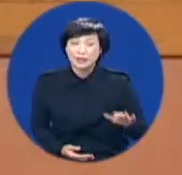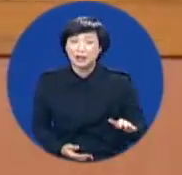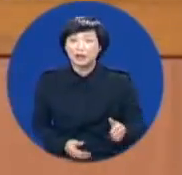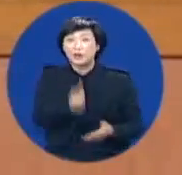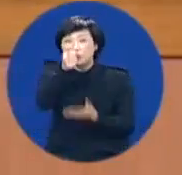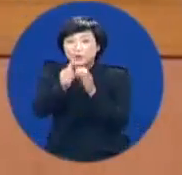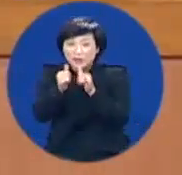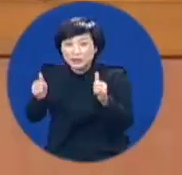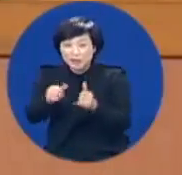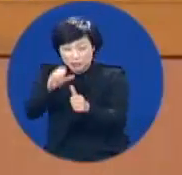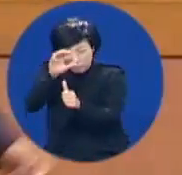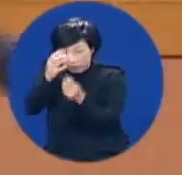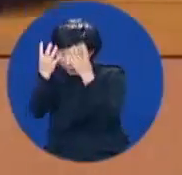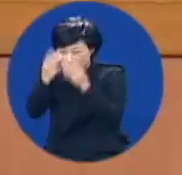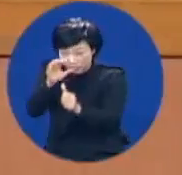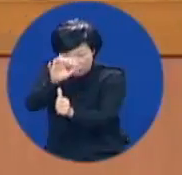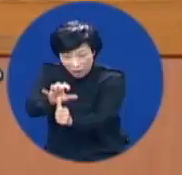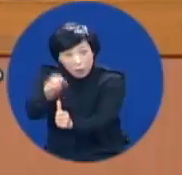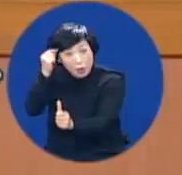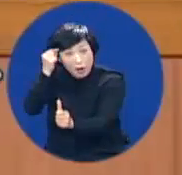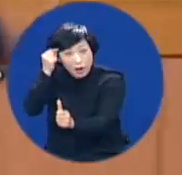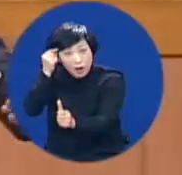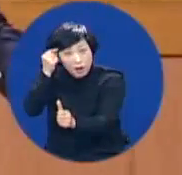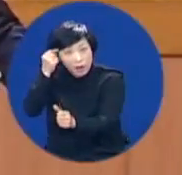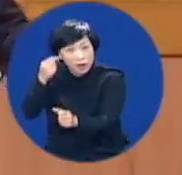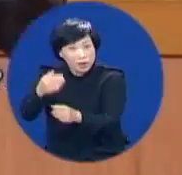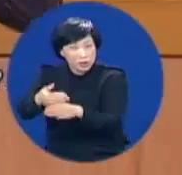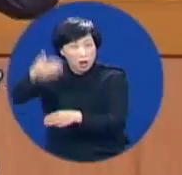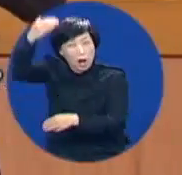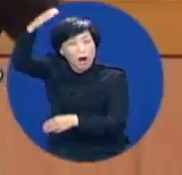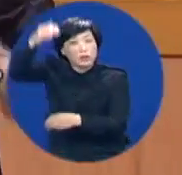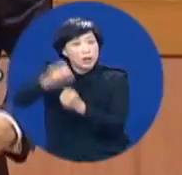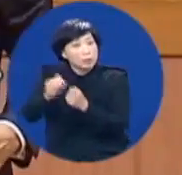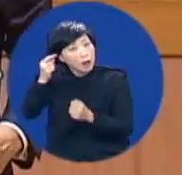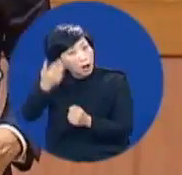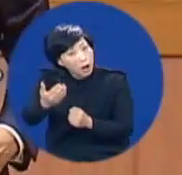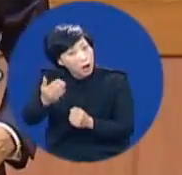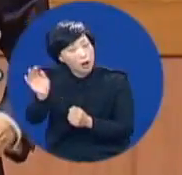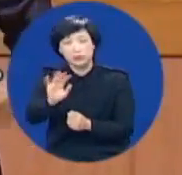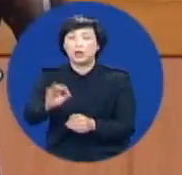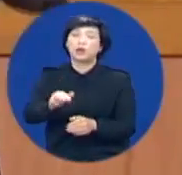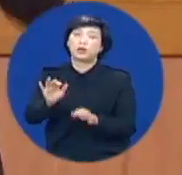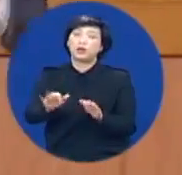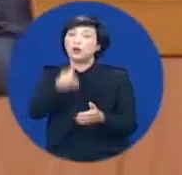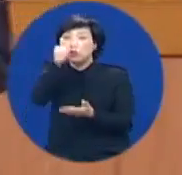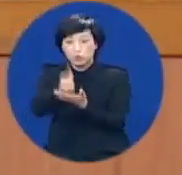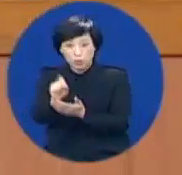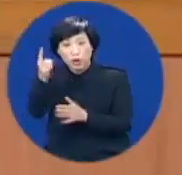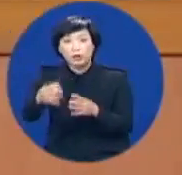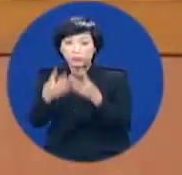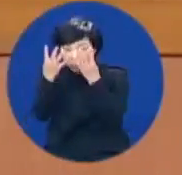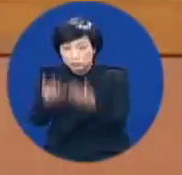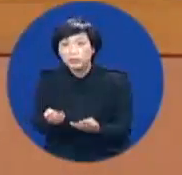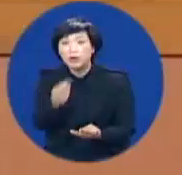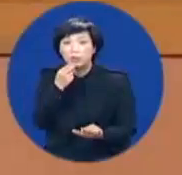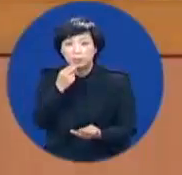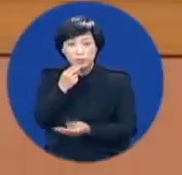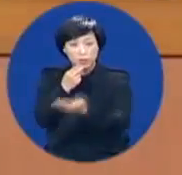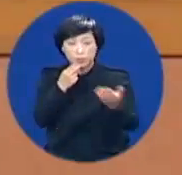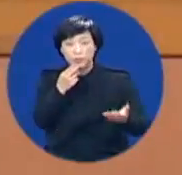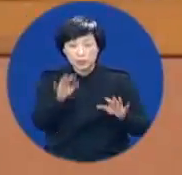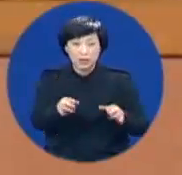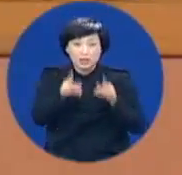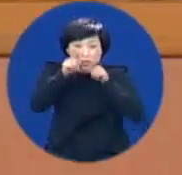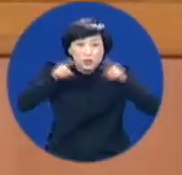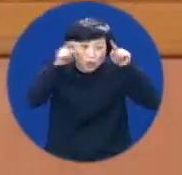죄인들이 형무소서 못 나옵니까? 담 때문에 그렇습니까? 아니, 죄 때문에 못 나와요. 죄 때문에 못 나온다.